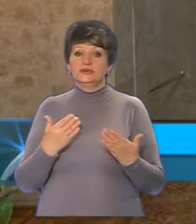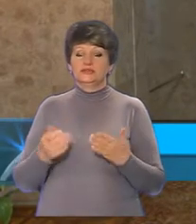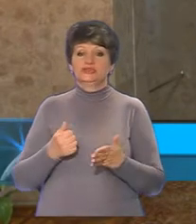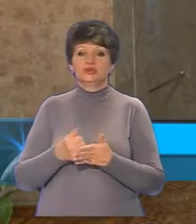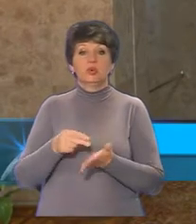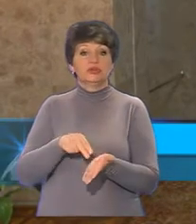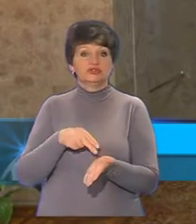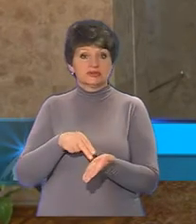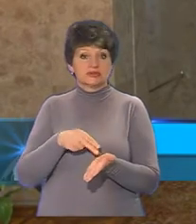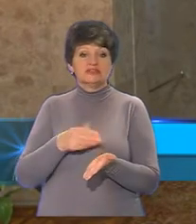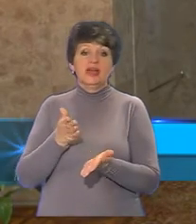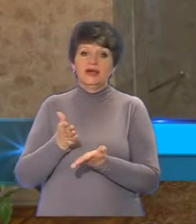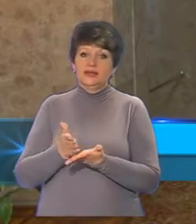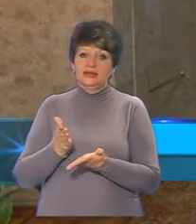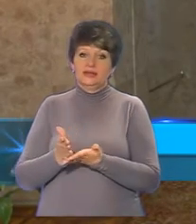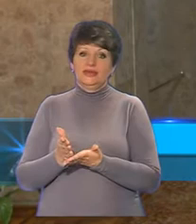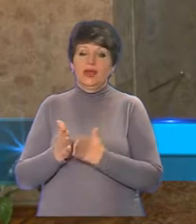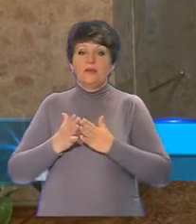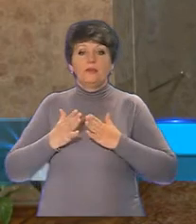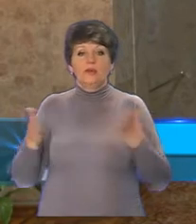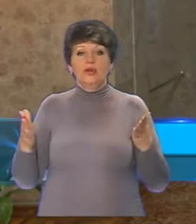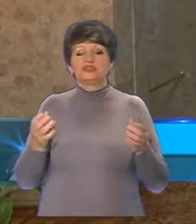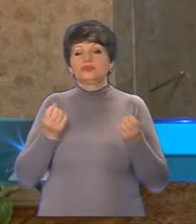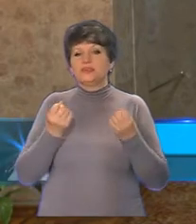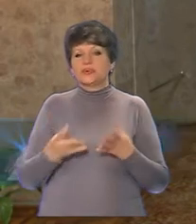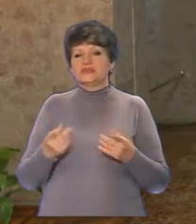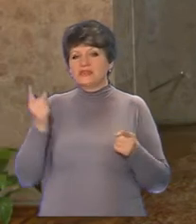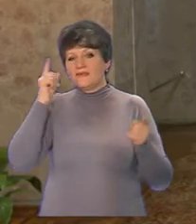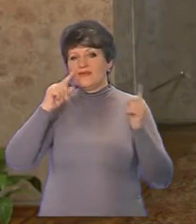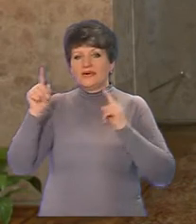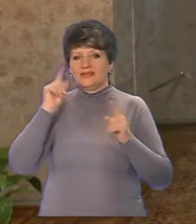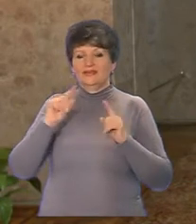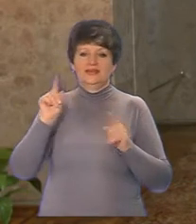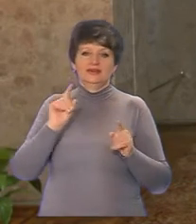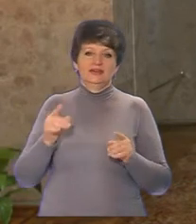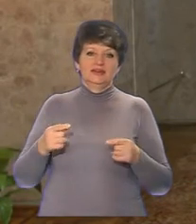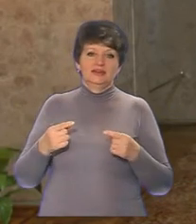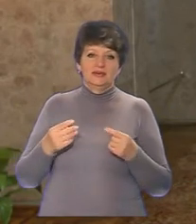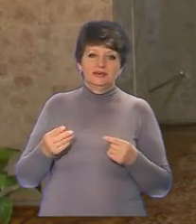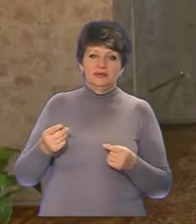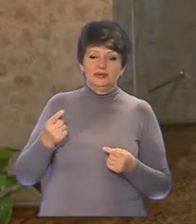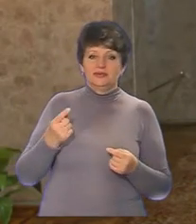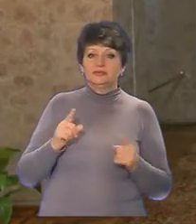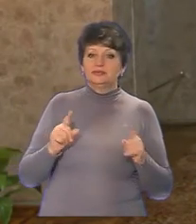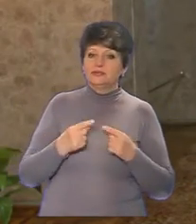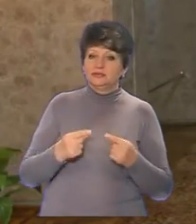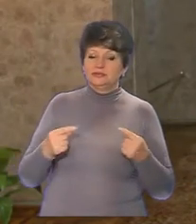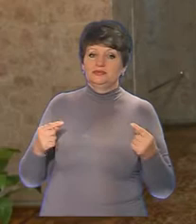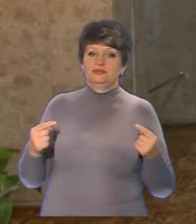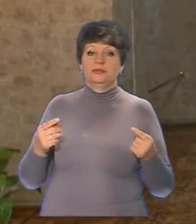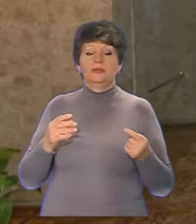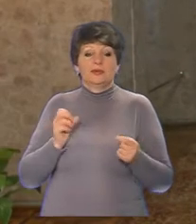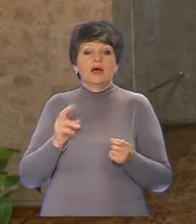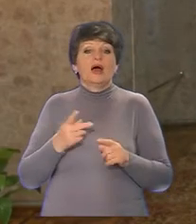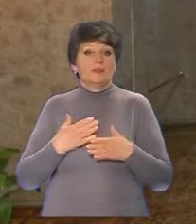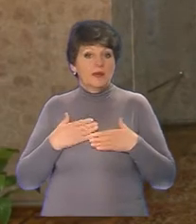стосується Черкас, є більше легендами, байками, все іншими. Ну, звичайно, як нам